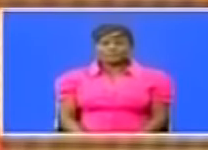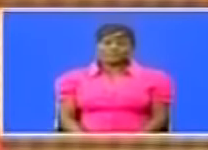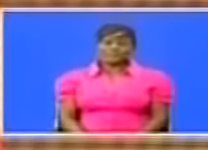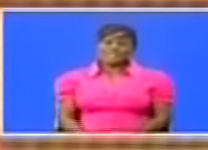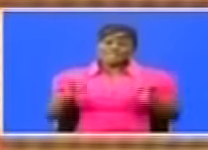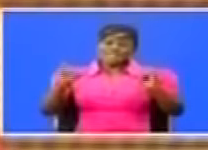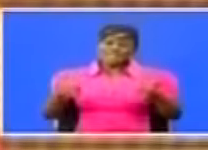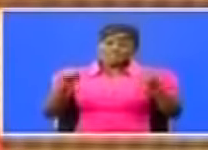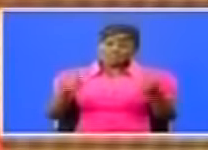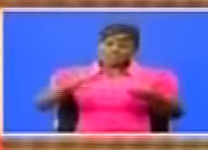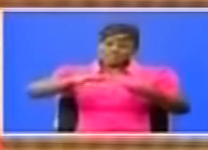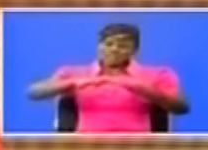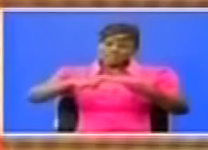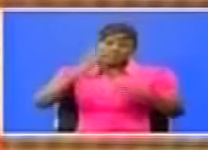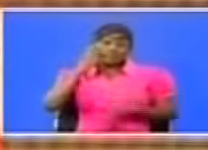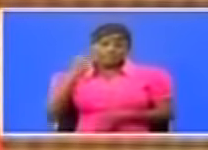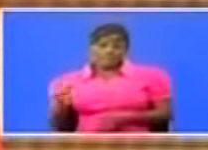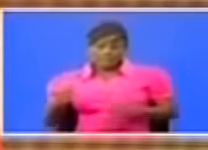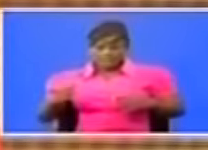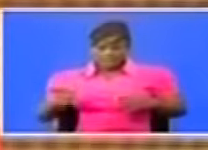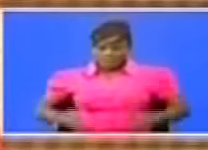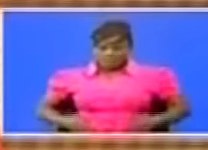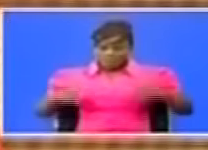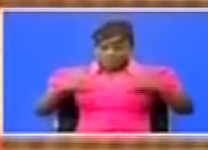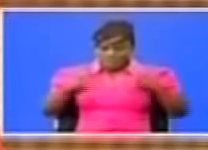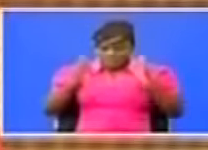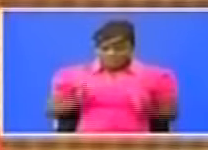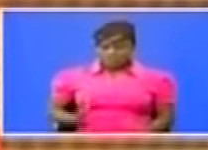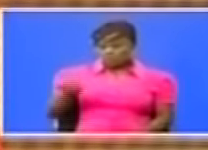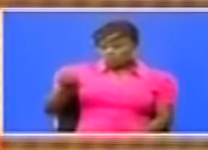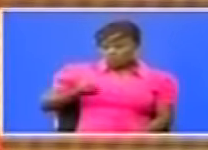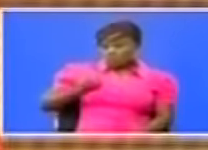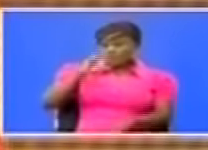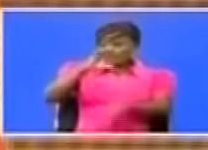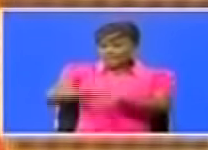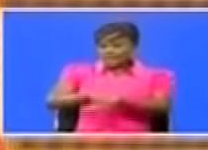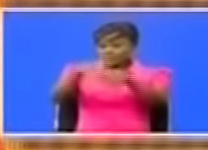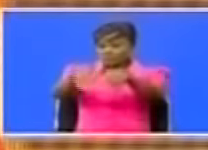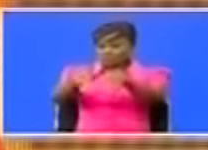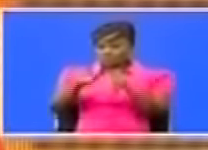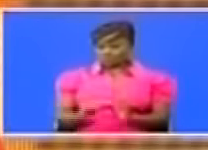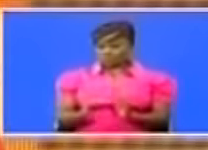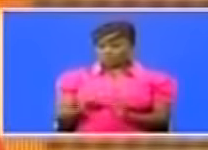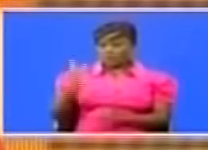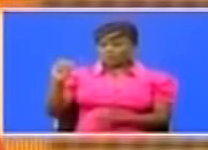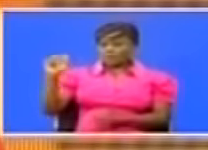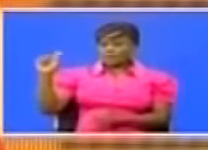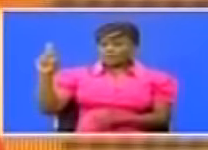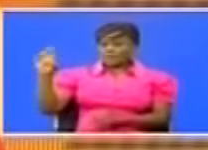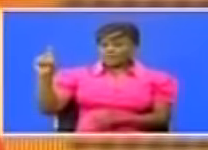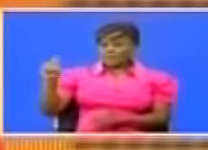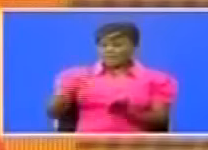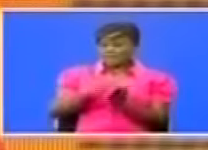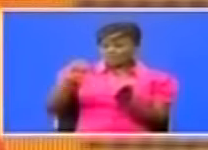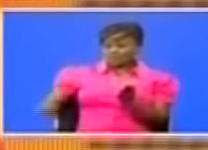Katika taarifa ambayo ni ya kusikitisha, mwili wa mwenda zake Isnina Mohamed uliopatikana katika kaburi la pamoja huko Mandera